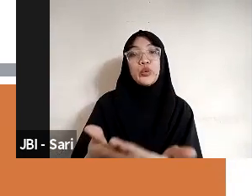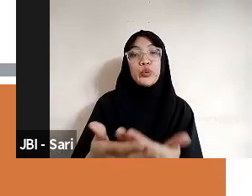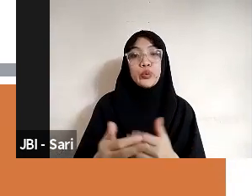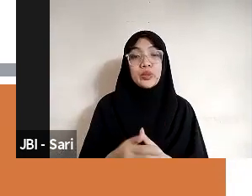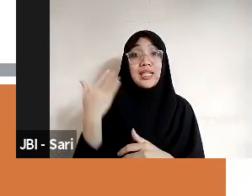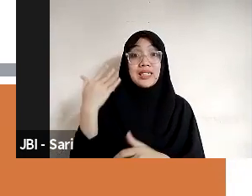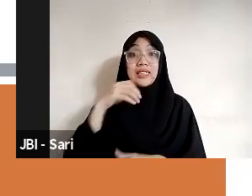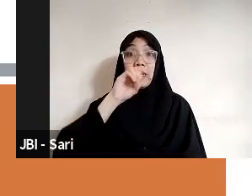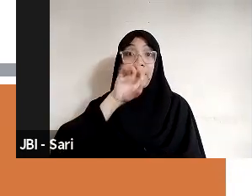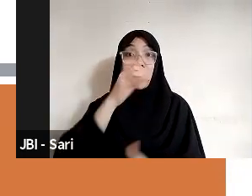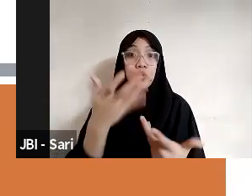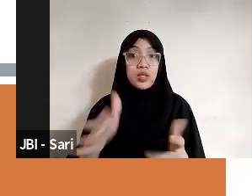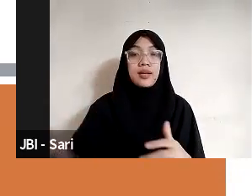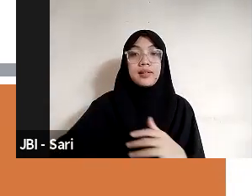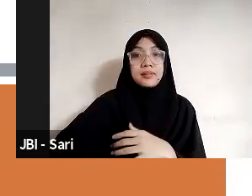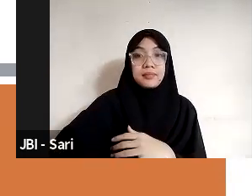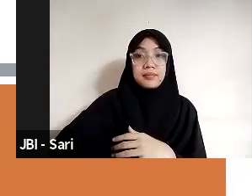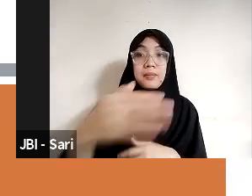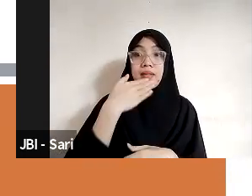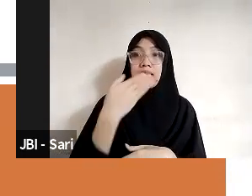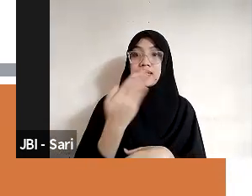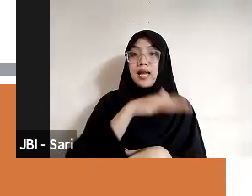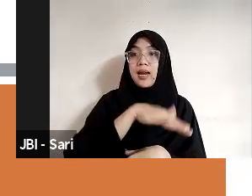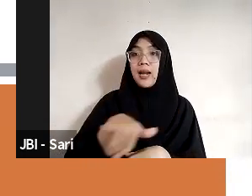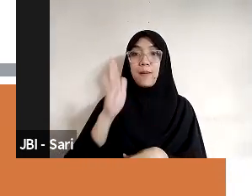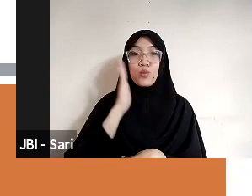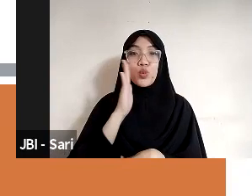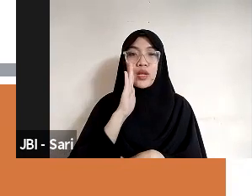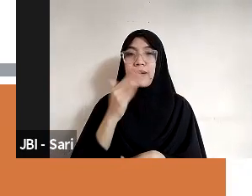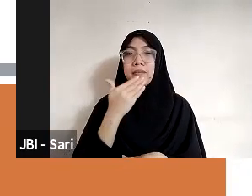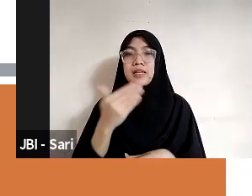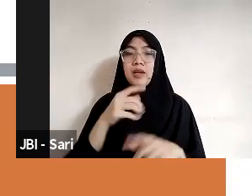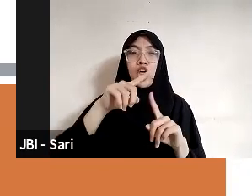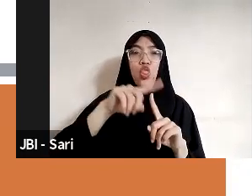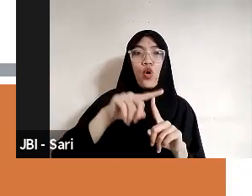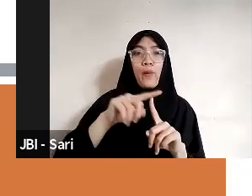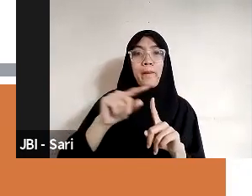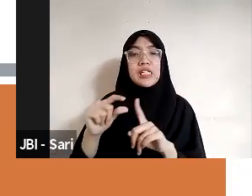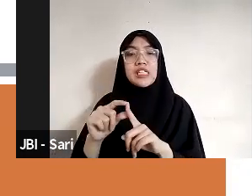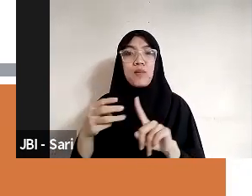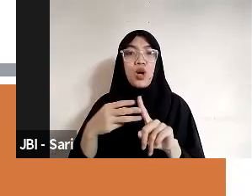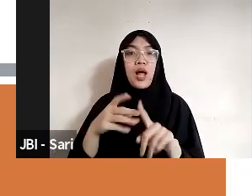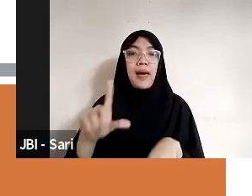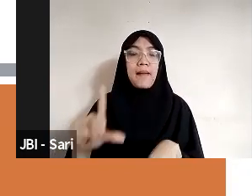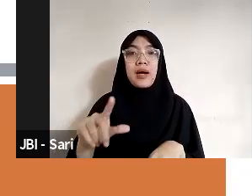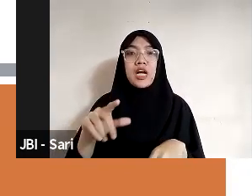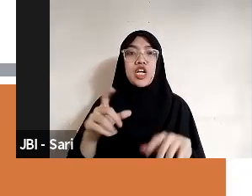bahwa kita biasanya anak-anak muda familiar dengan Tokopedia, Bukalapak, Shopee, Lazada,